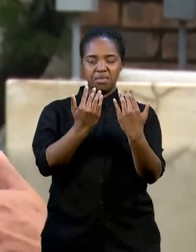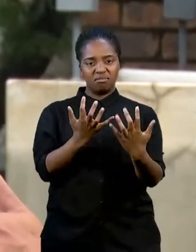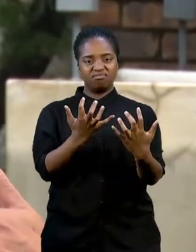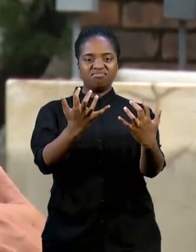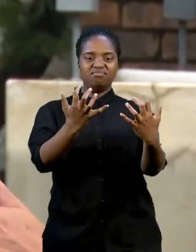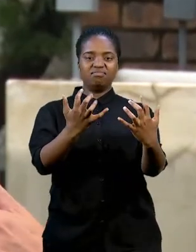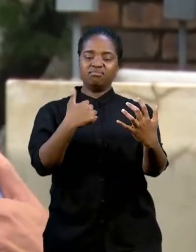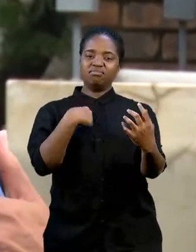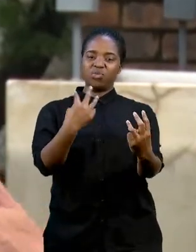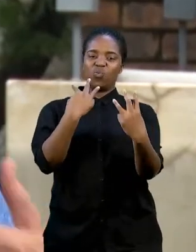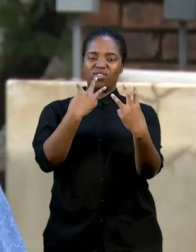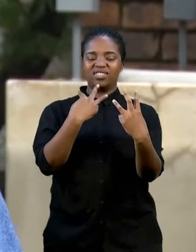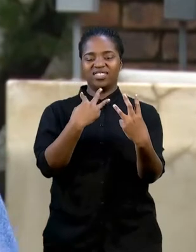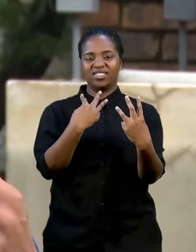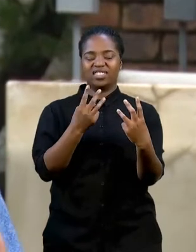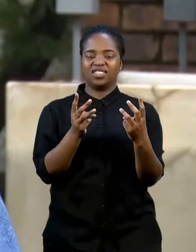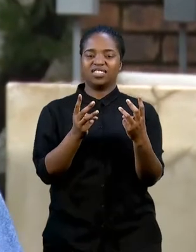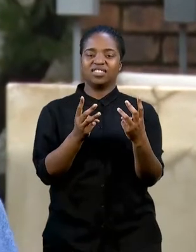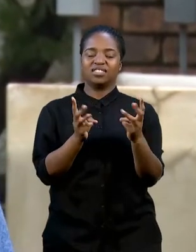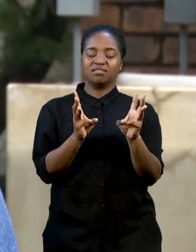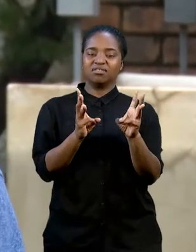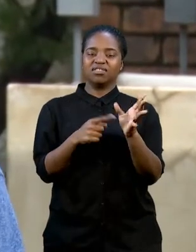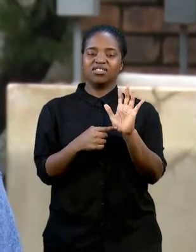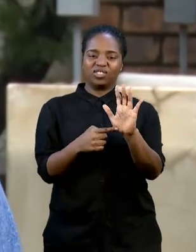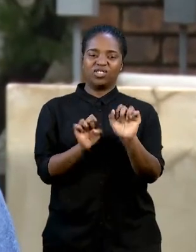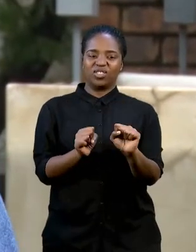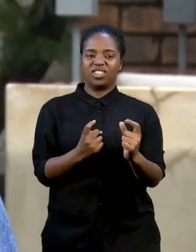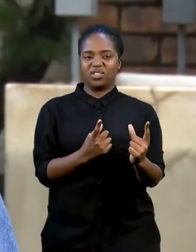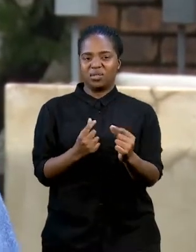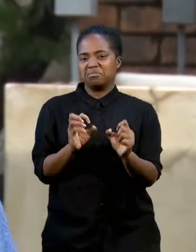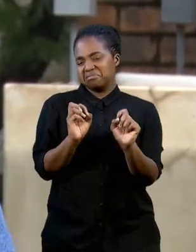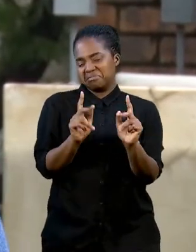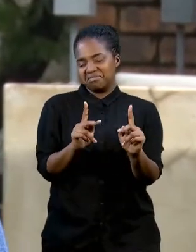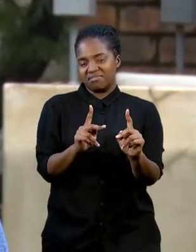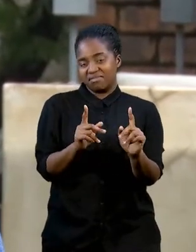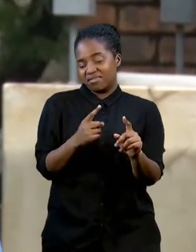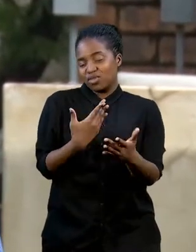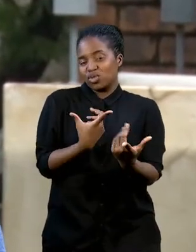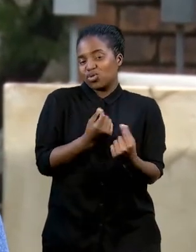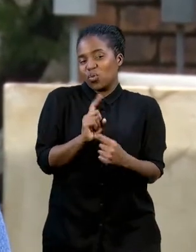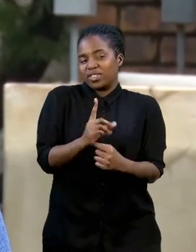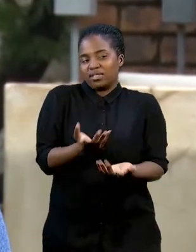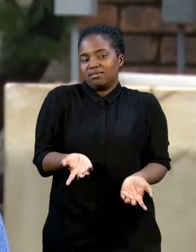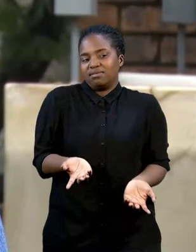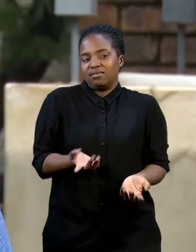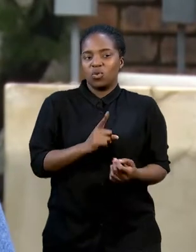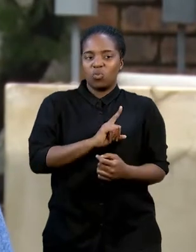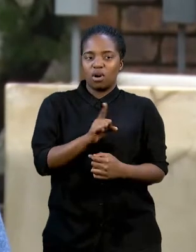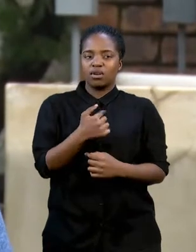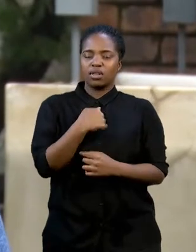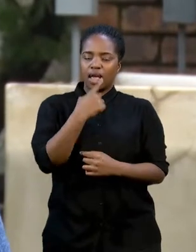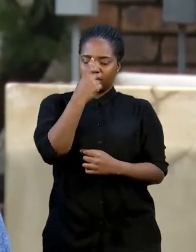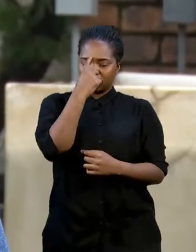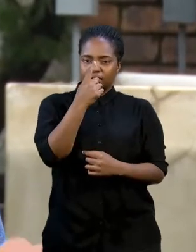mense te oortuig en te wys ons is okay, ons kan die dinge doen. En hopelik so